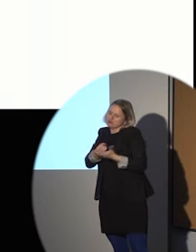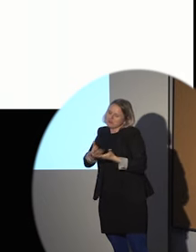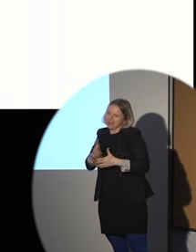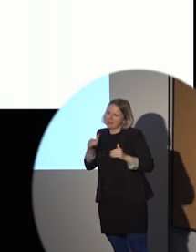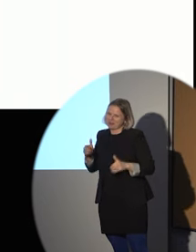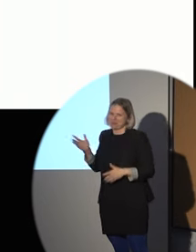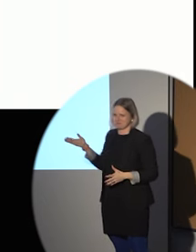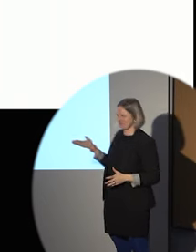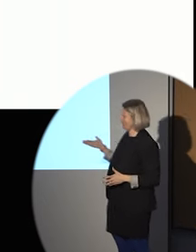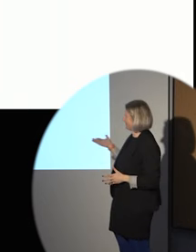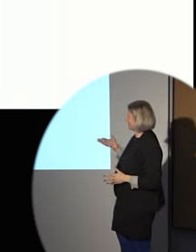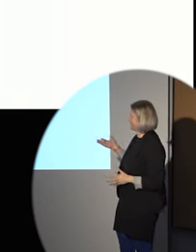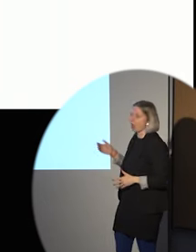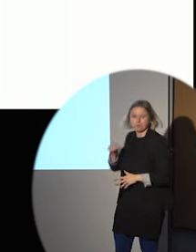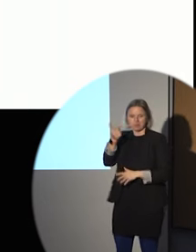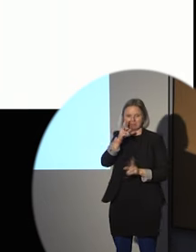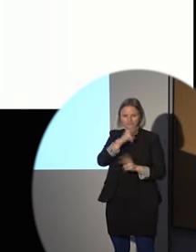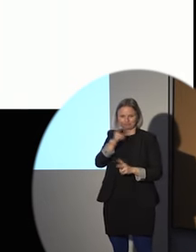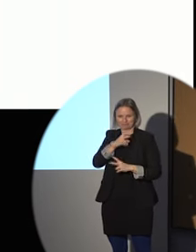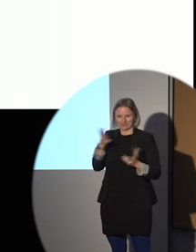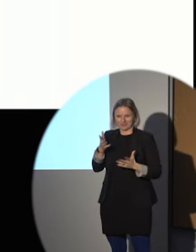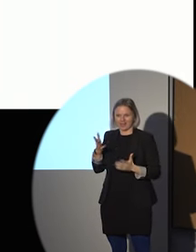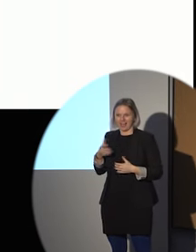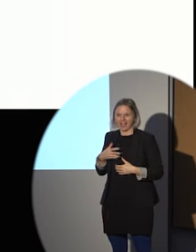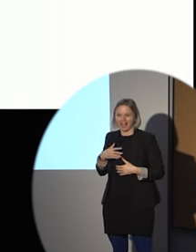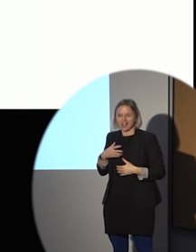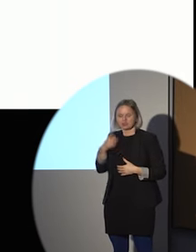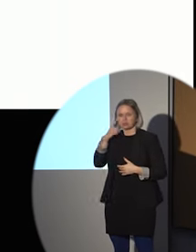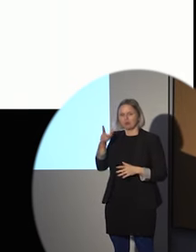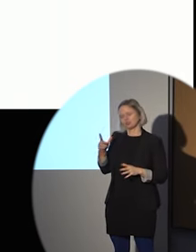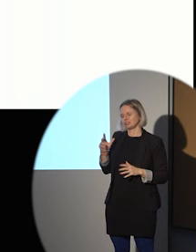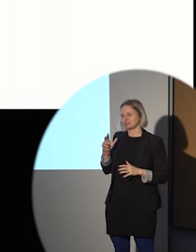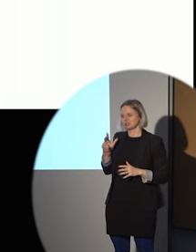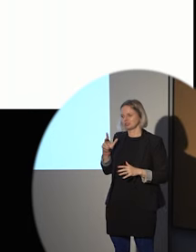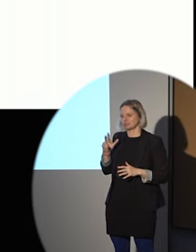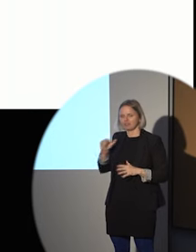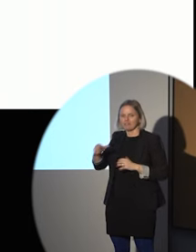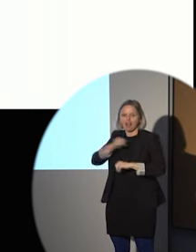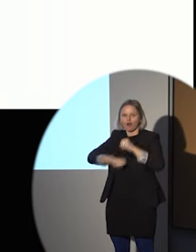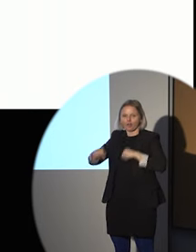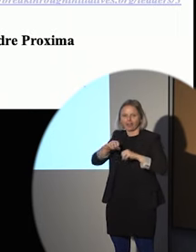première bonne nouvelle, elle est très amusante, c'est qu'on va y aller à Proxima du Centaure, mais pas nous.